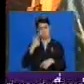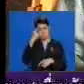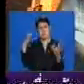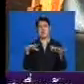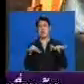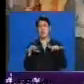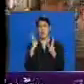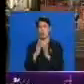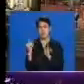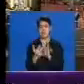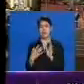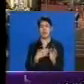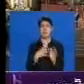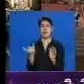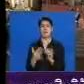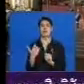นก็ไม่กล้ามา